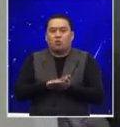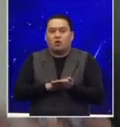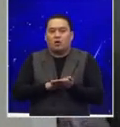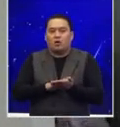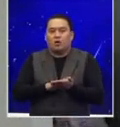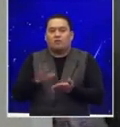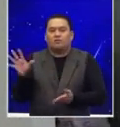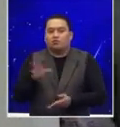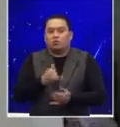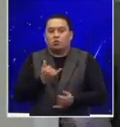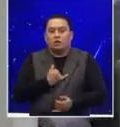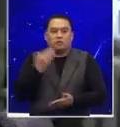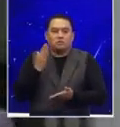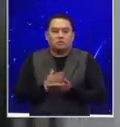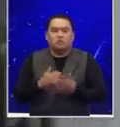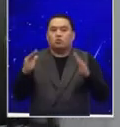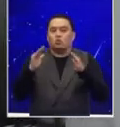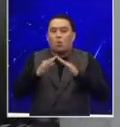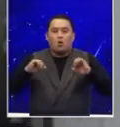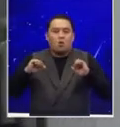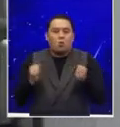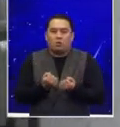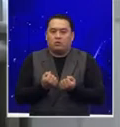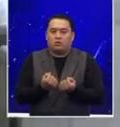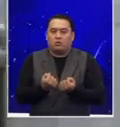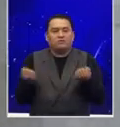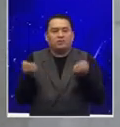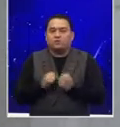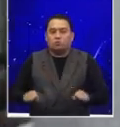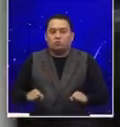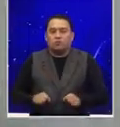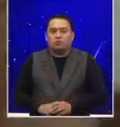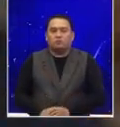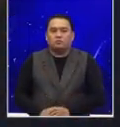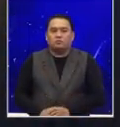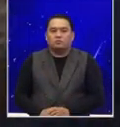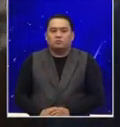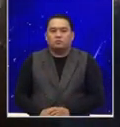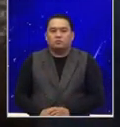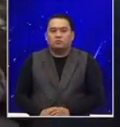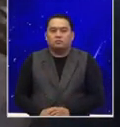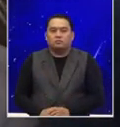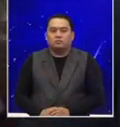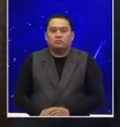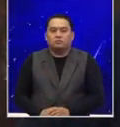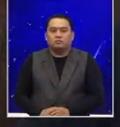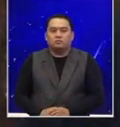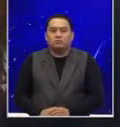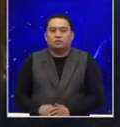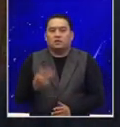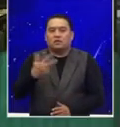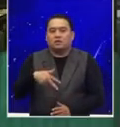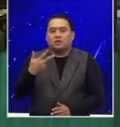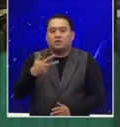А так все у нас. Ну, дома холодно, конечно, холодно будет. Но вот с 33-го года